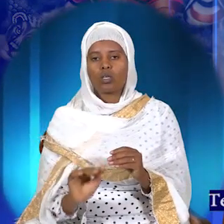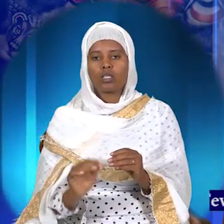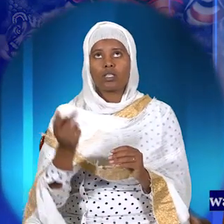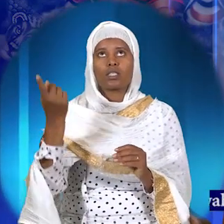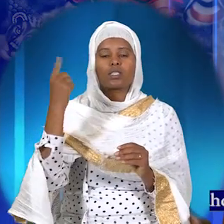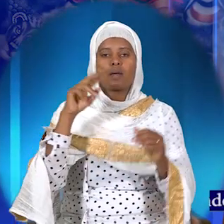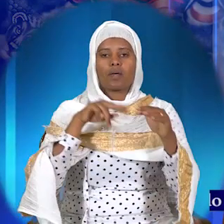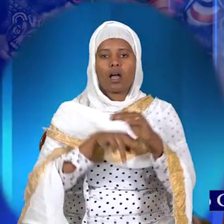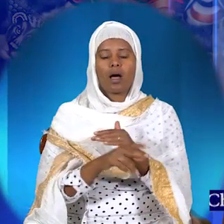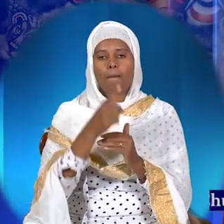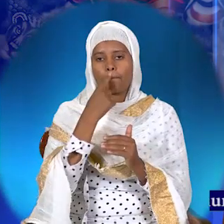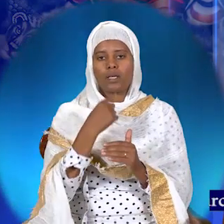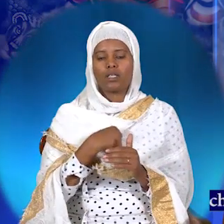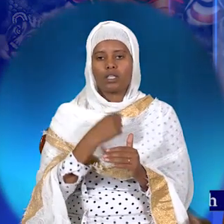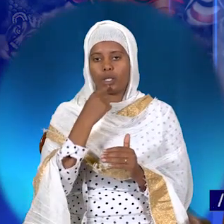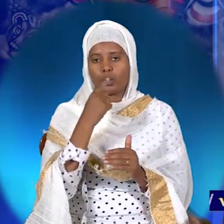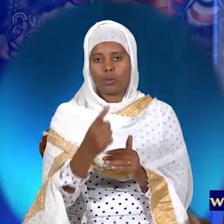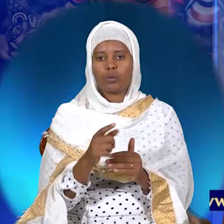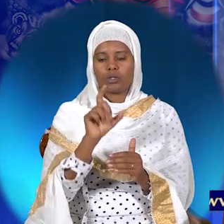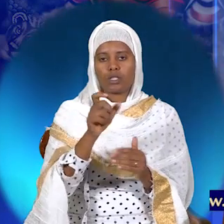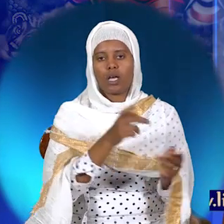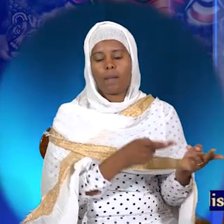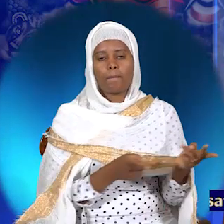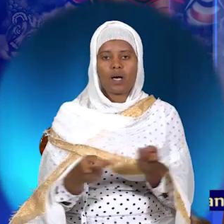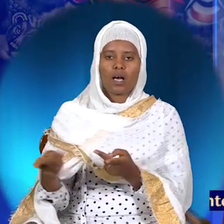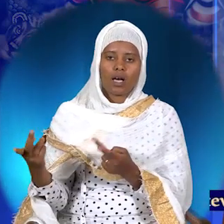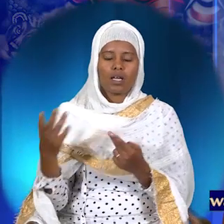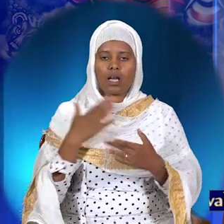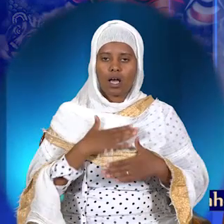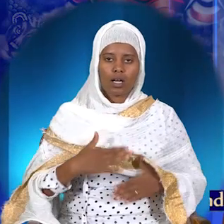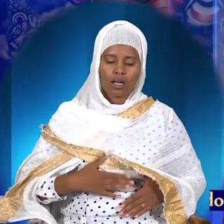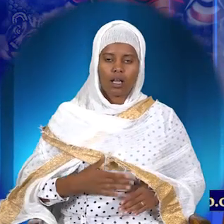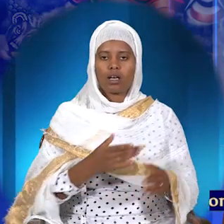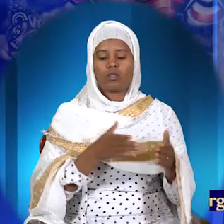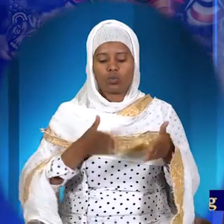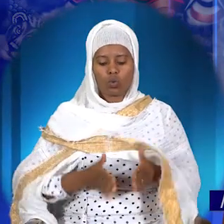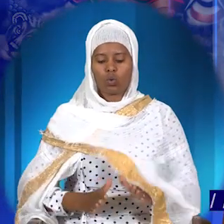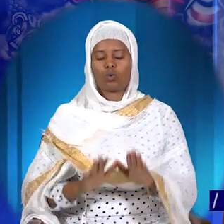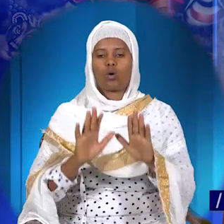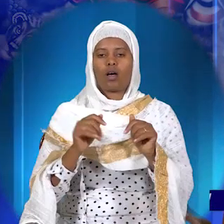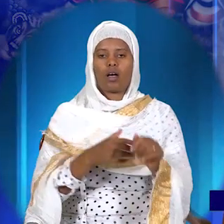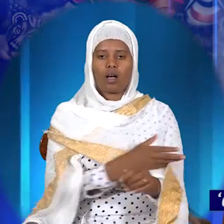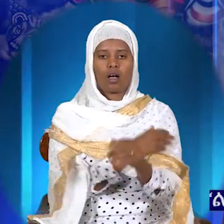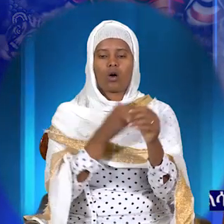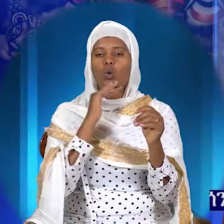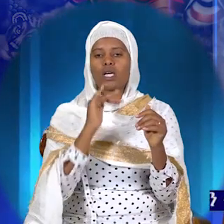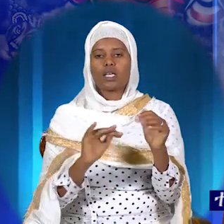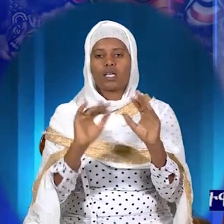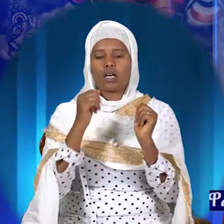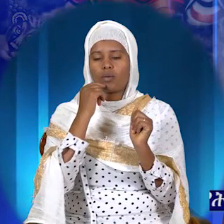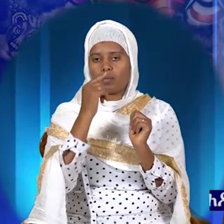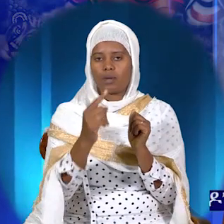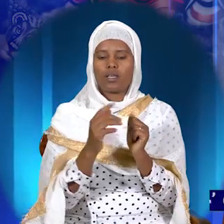ወልድ እግዚአብሔር ኣብ በለኒ ኢሉ ንስኻ ባህሪ ዘእም ባህሪ ኣካል ዘእም ኣካል ዝወለድኩኻ ወደይ